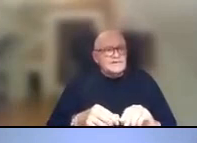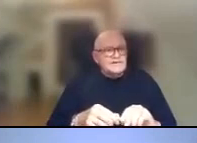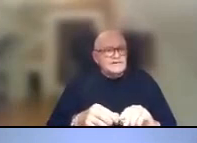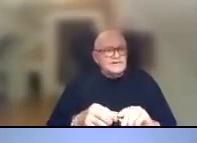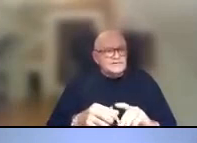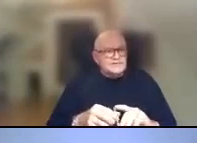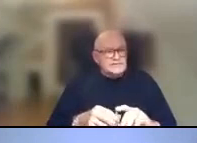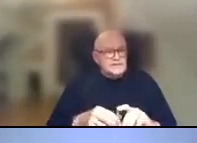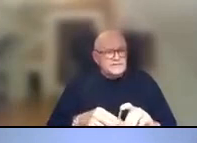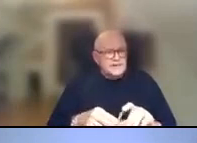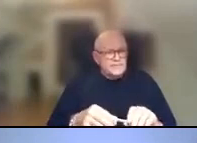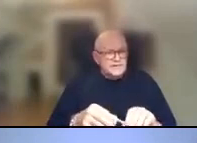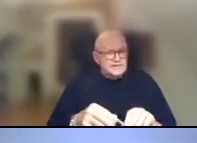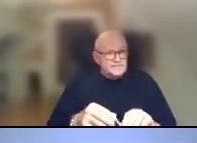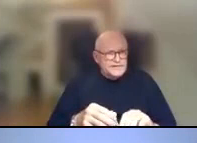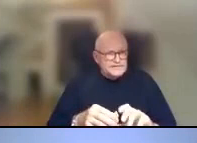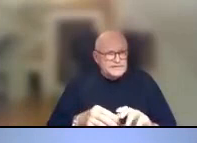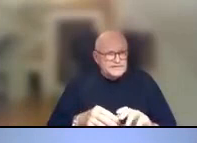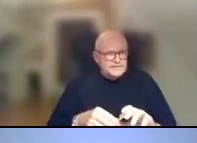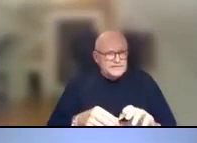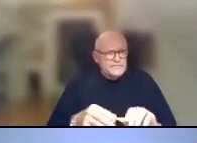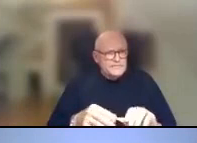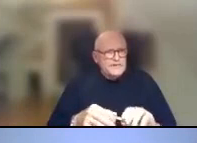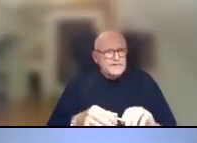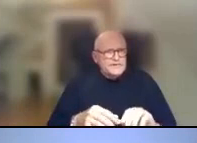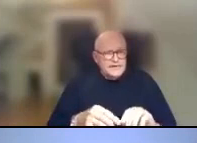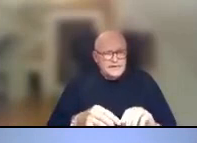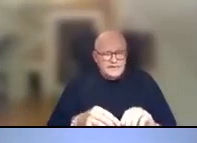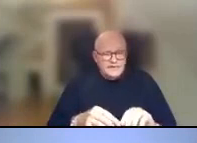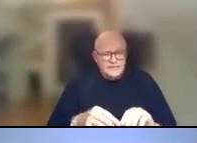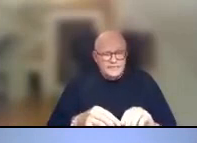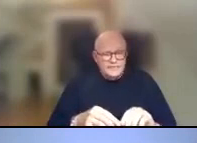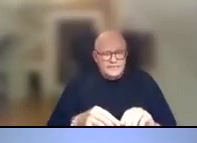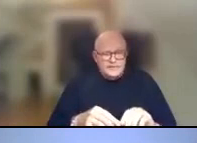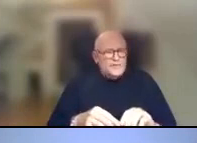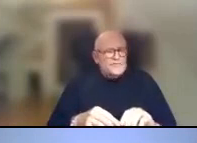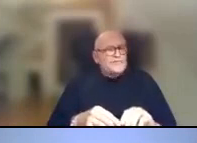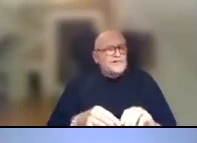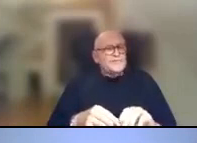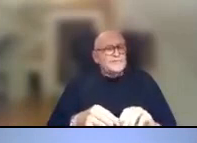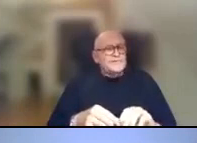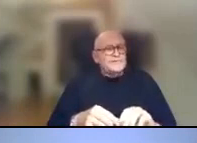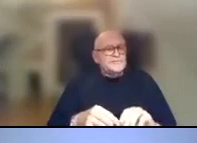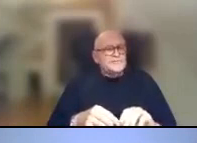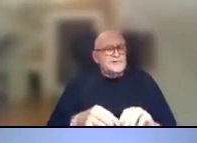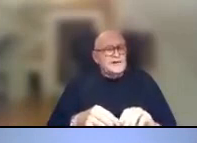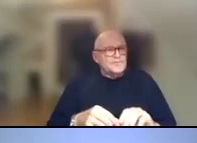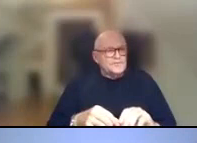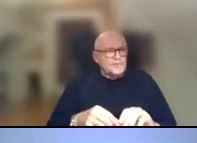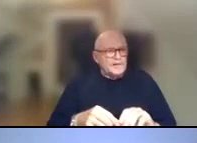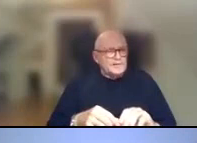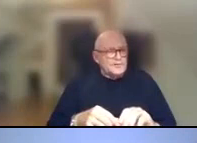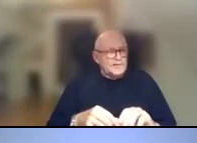dass die Klinik zunächst einmal bei diesem Patienten, der das Opfer war von Nils Högl,